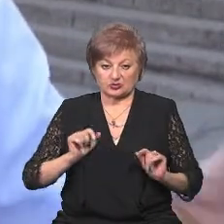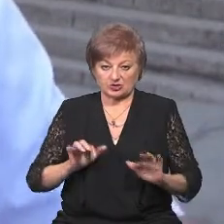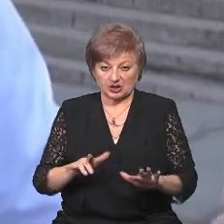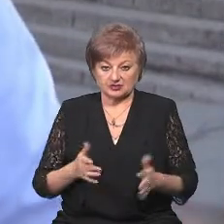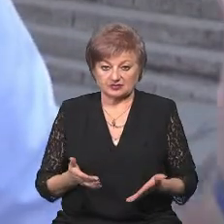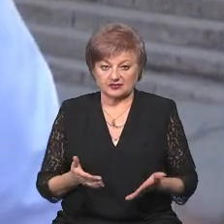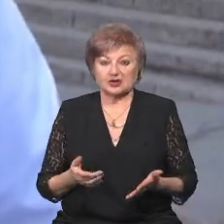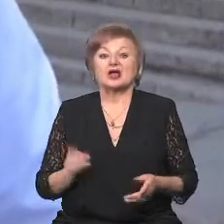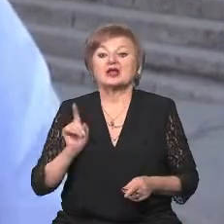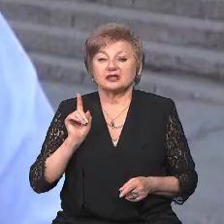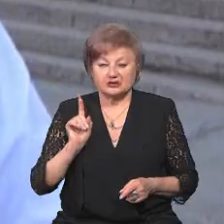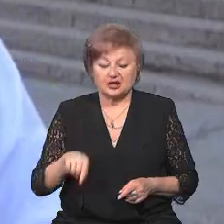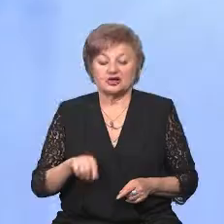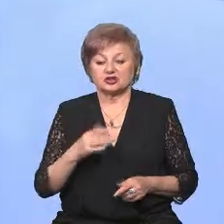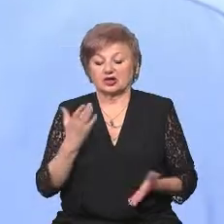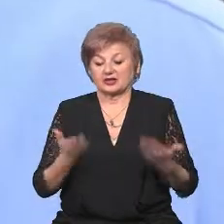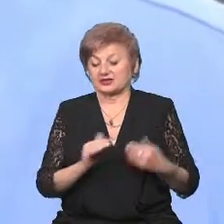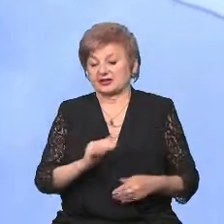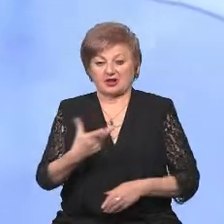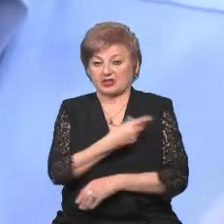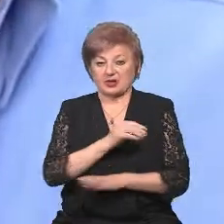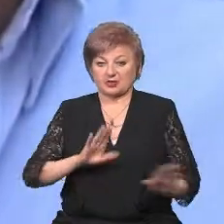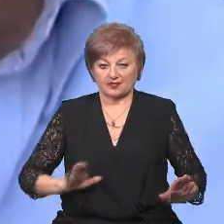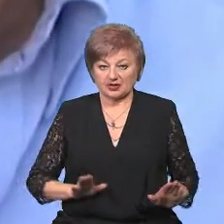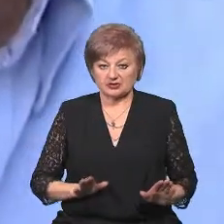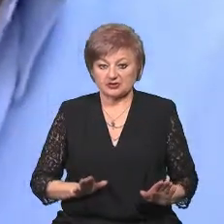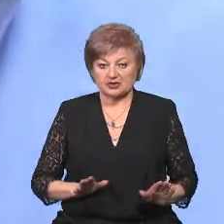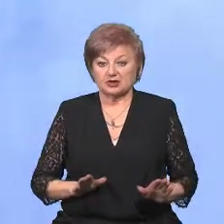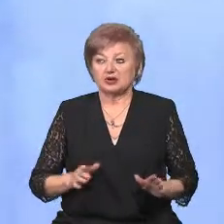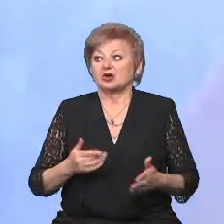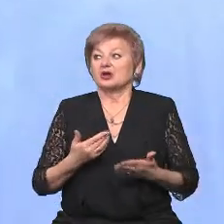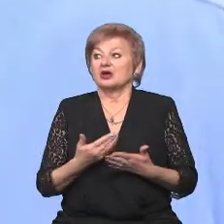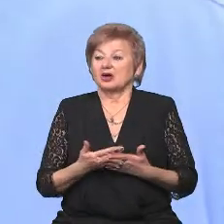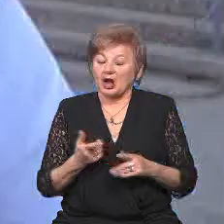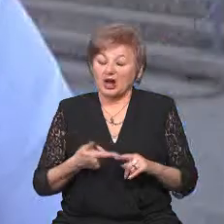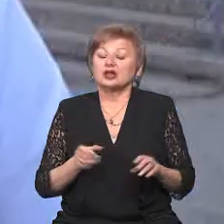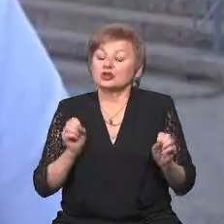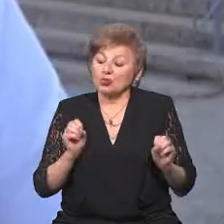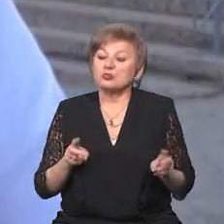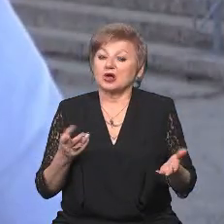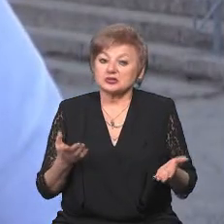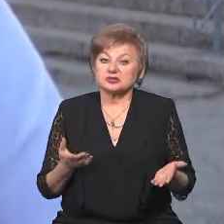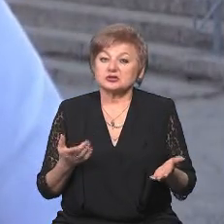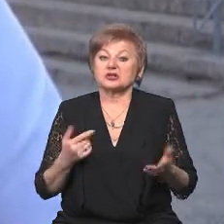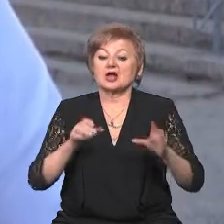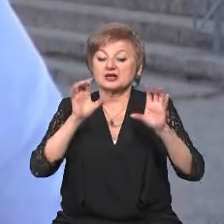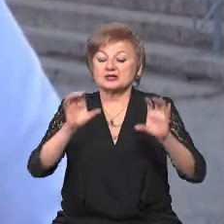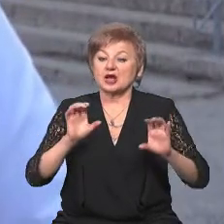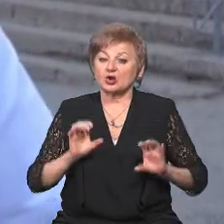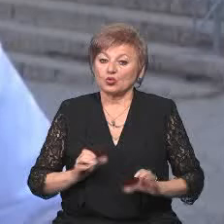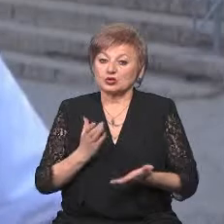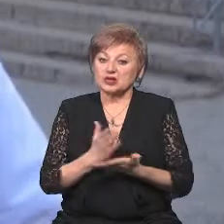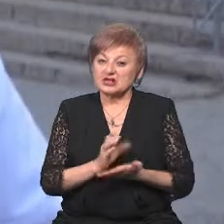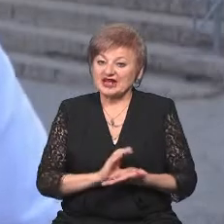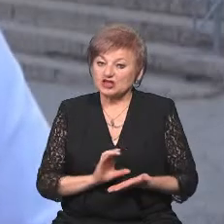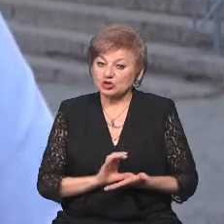числі за батьків, вчителів і дітей. Перш за все, за фахом, за освітою юрист і історик. Основний закон – Конституція.